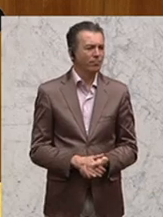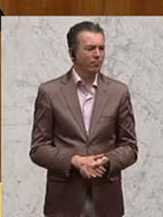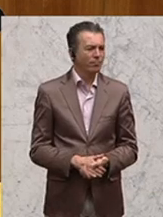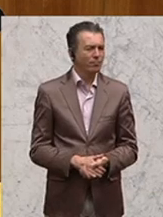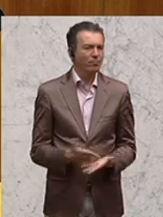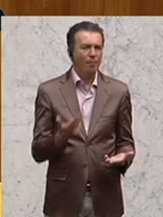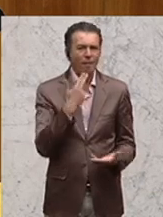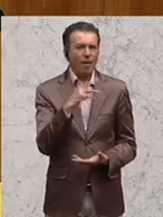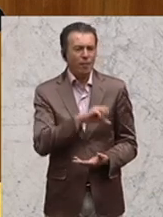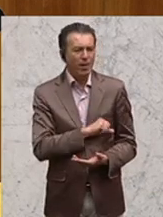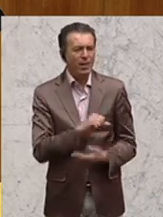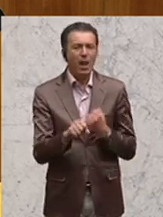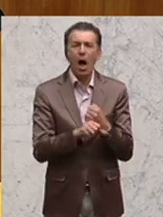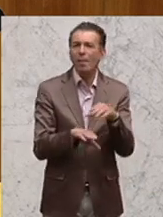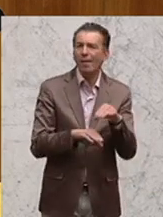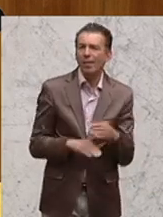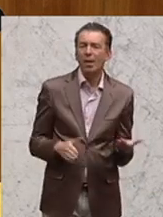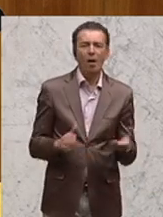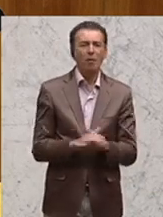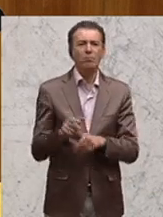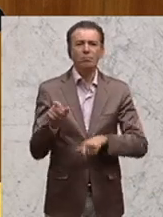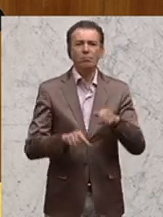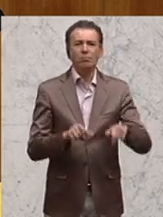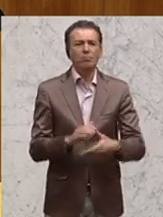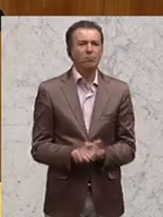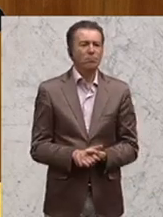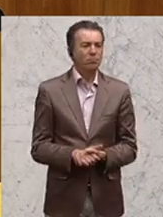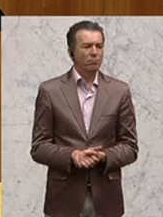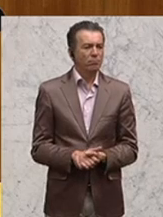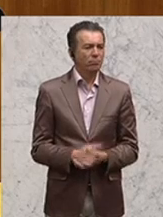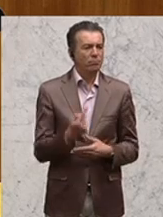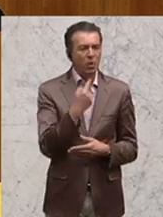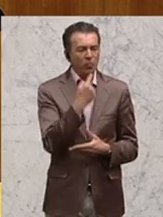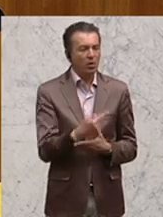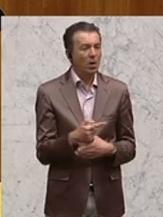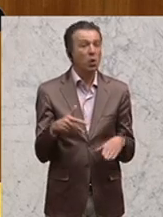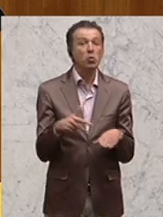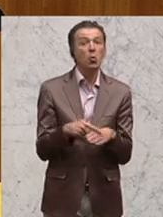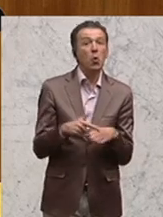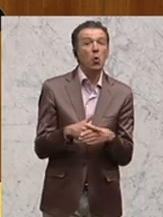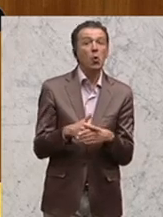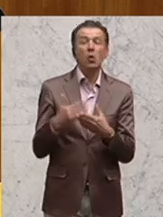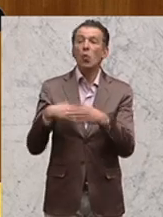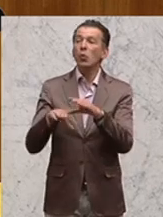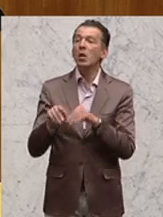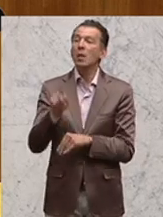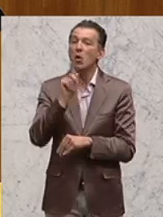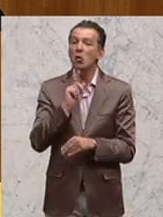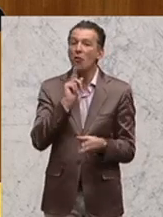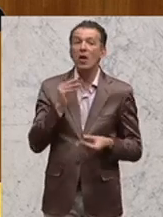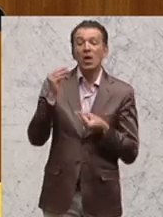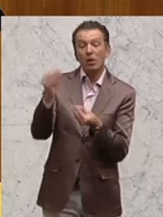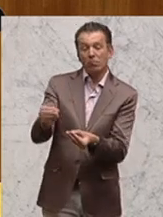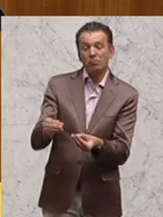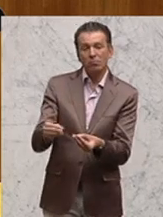denen, die profitieren, nämlich den Arbeitnehmerinnen und Arbeitnehmern? Sie haben es gesagt, es stört Sie, dass die Unternehmer zu wenig